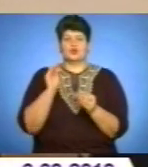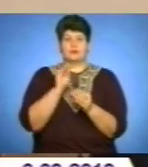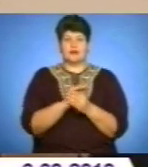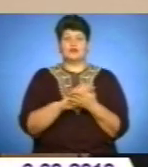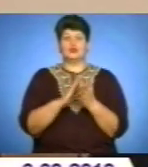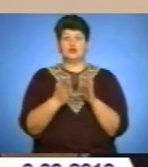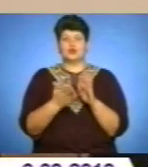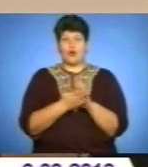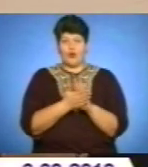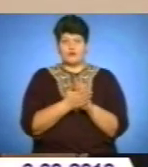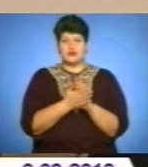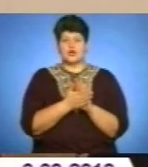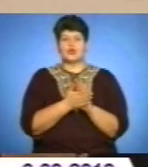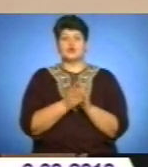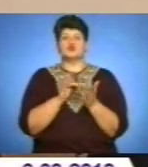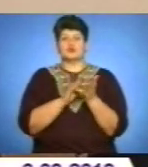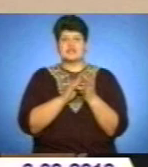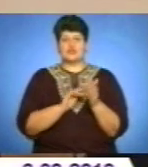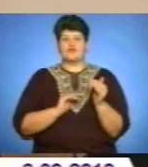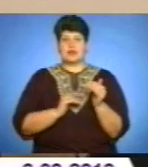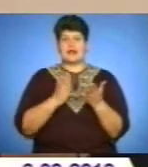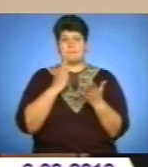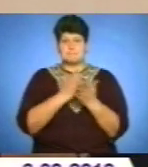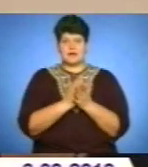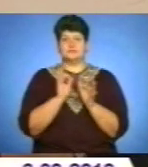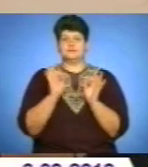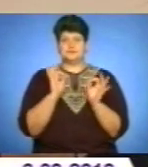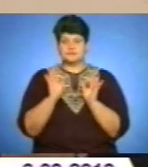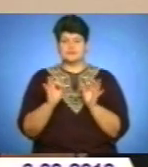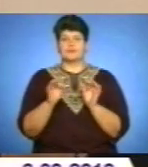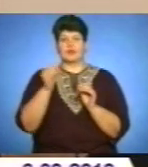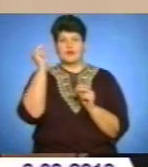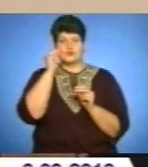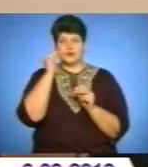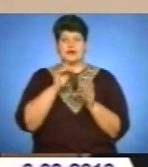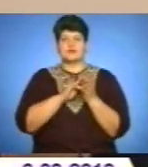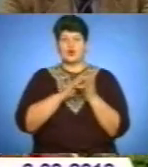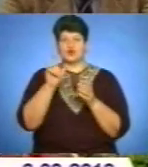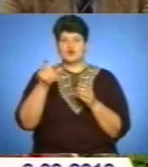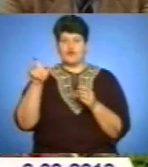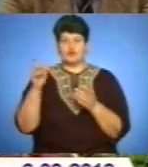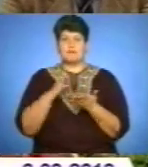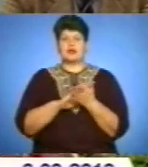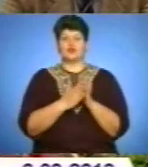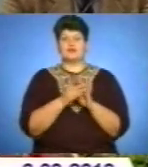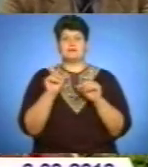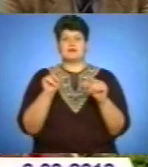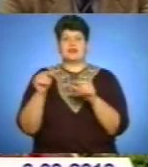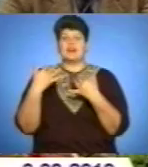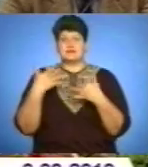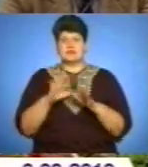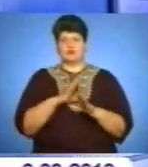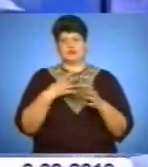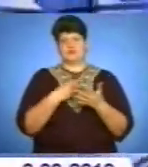договір з туристичною фірмою, яка має акредитованого екскурсовода, яка має договір з перевізниками, і все стане на свої